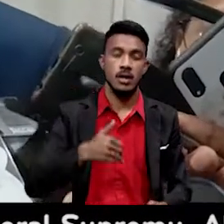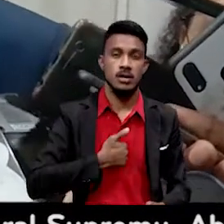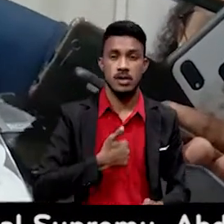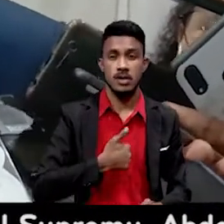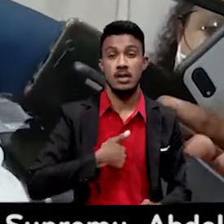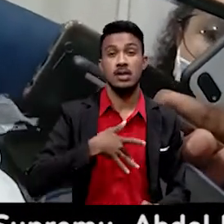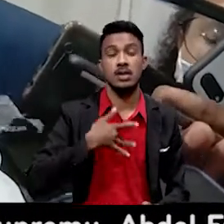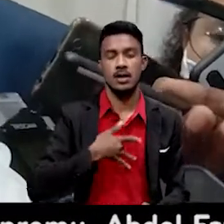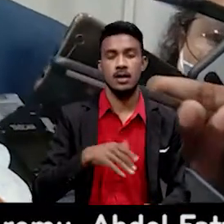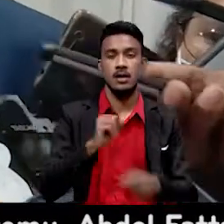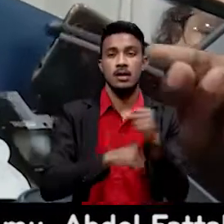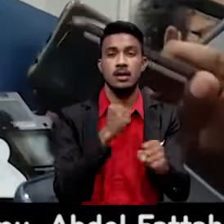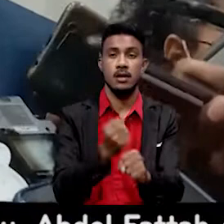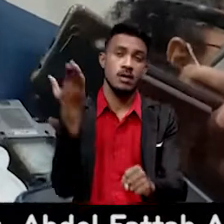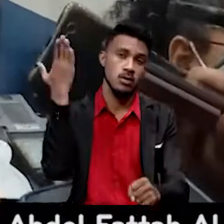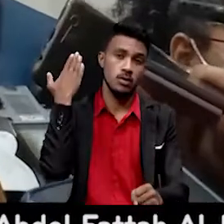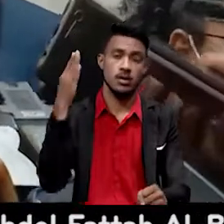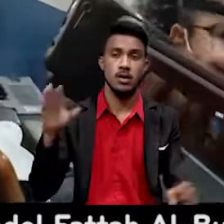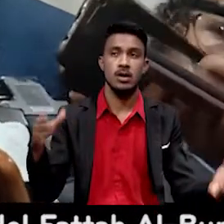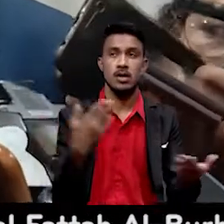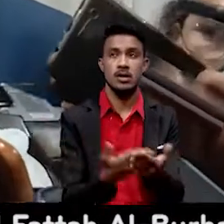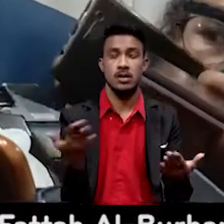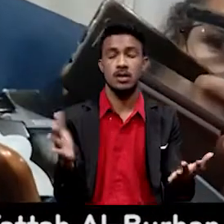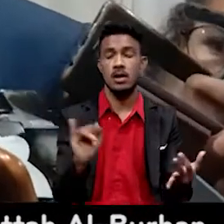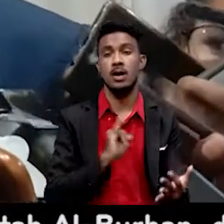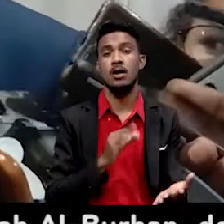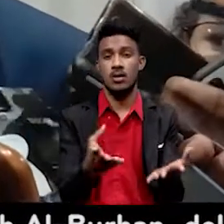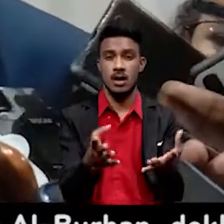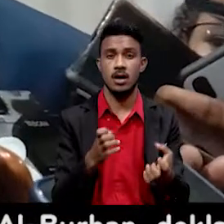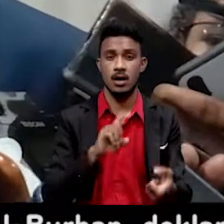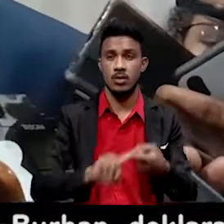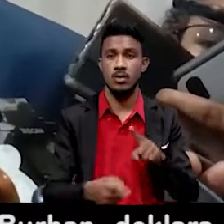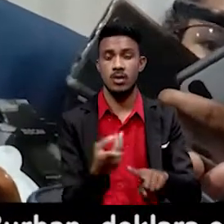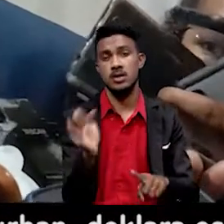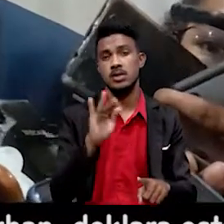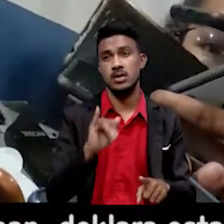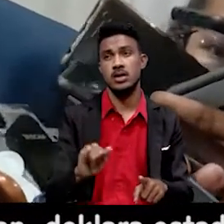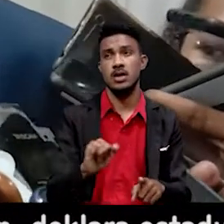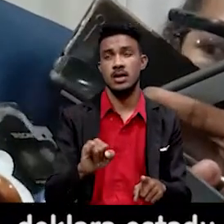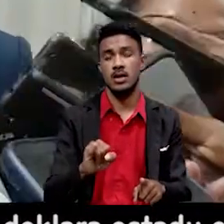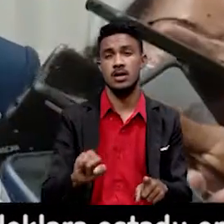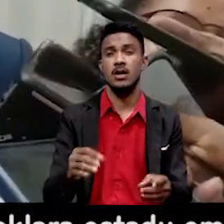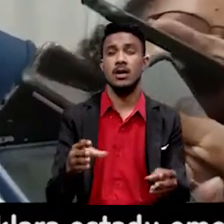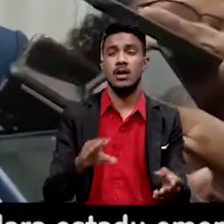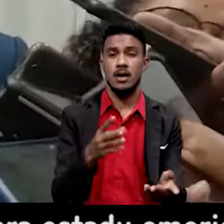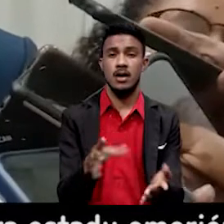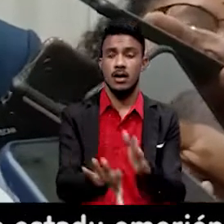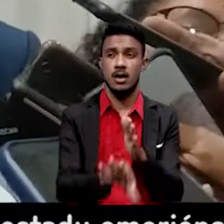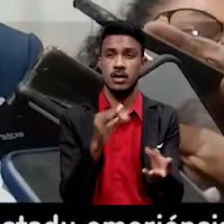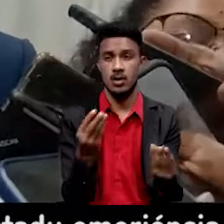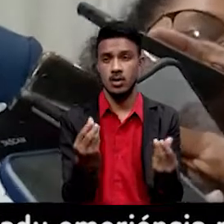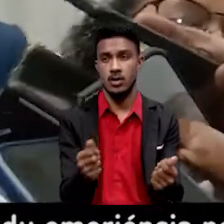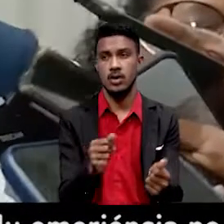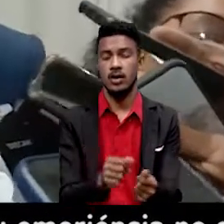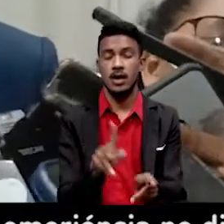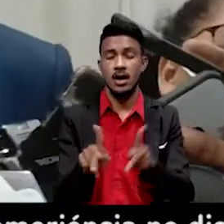azia ga ga sa minuto ma ka ko ni sam kata ka kara kana ma service se kan de tu ituan kata do ka mere emna hira ma se